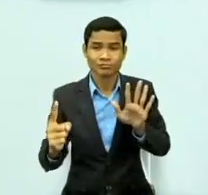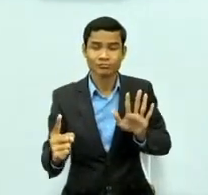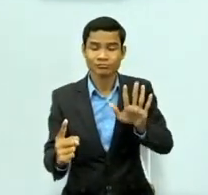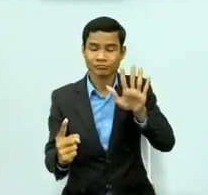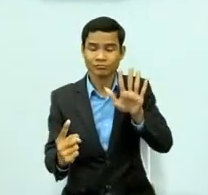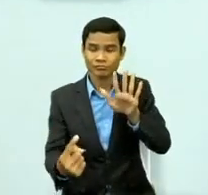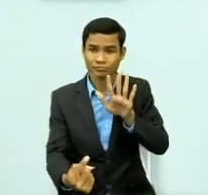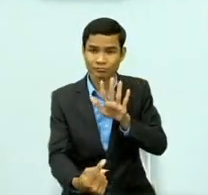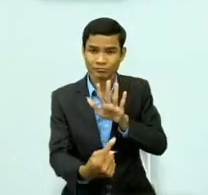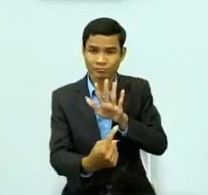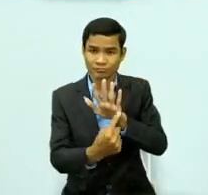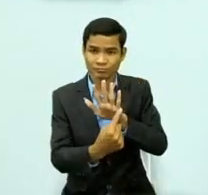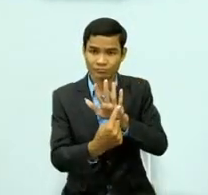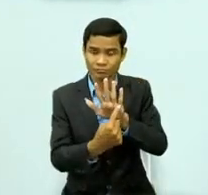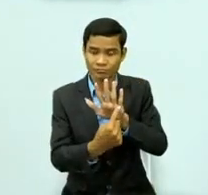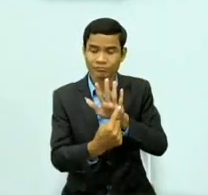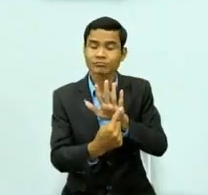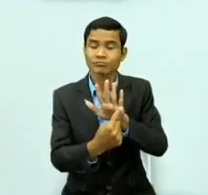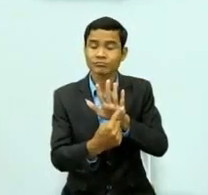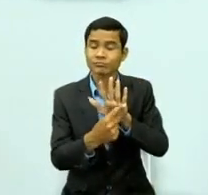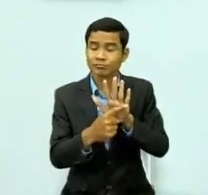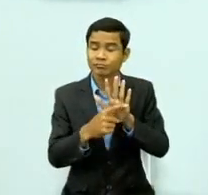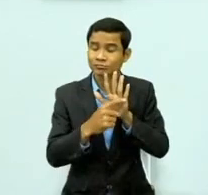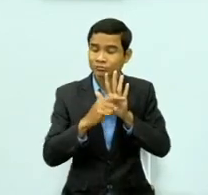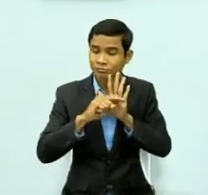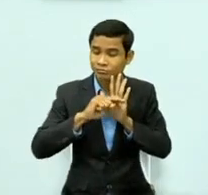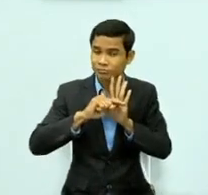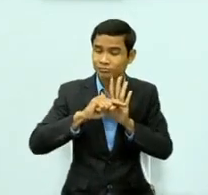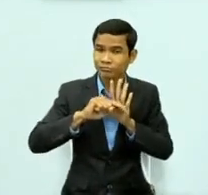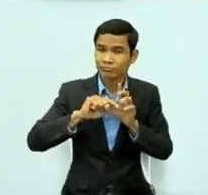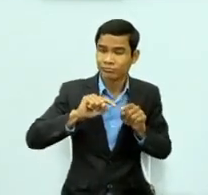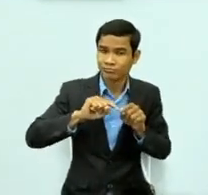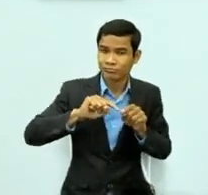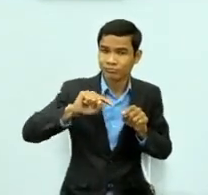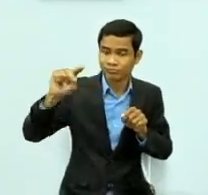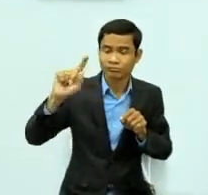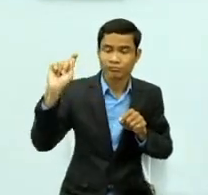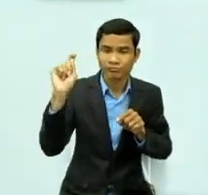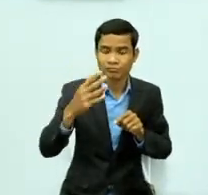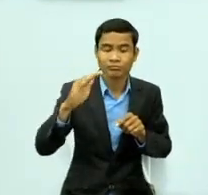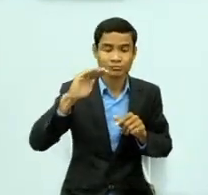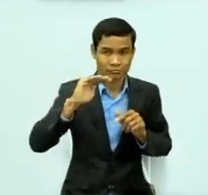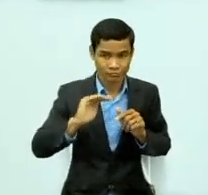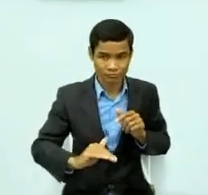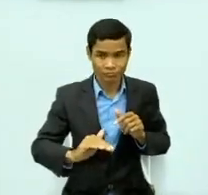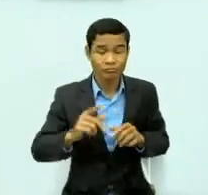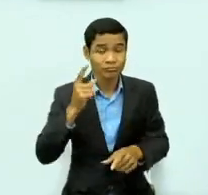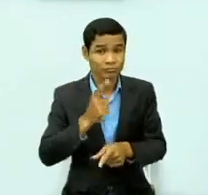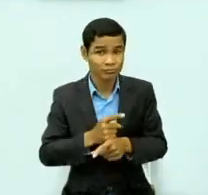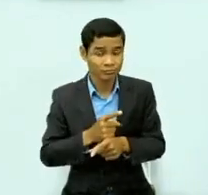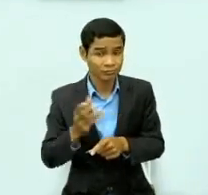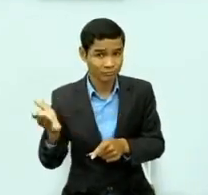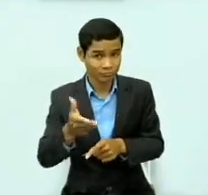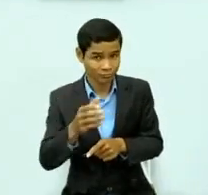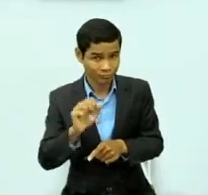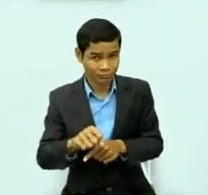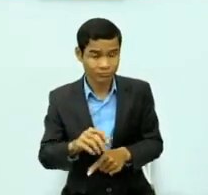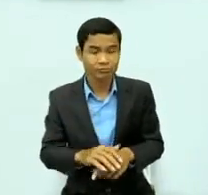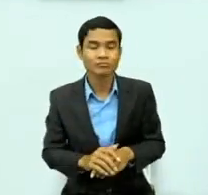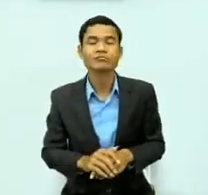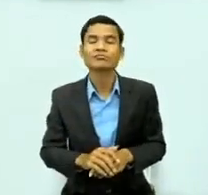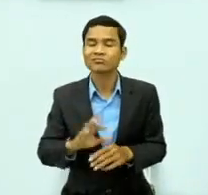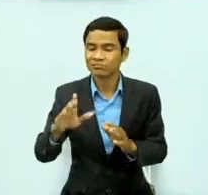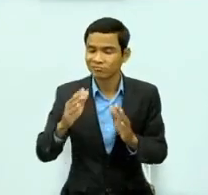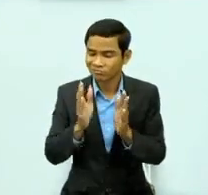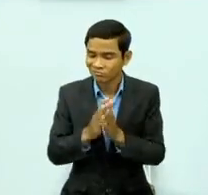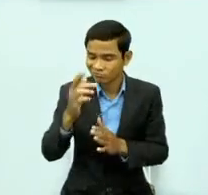របស់អ្នកគ្រូចង្អុលឲ្យចំស្រាក់អឺហើយគូសភ្ជាប់ទៅនឹងរូបតឿចាតើត្រឹមត្រូវដែរឬទេកូនអ